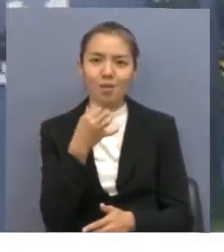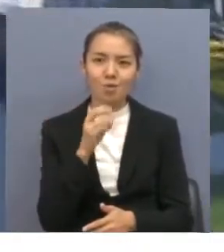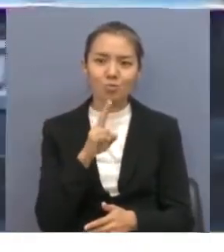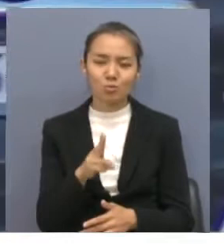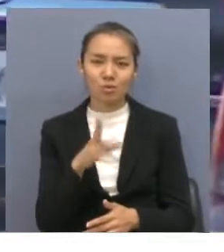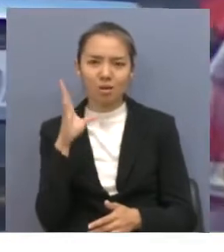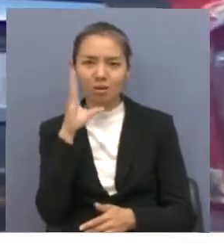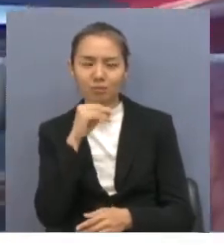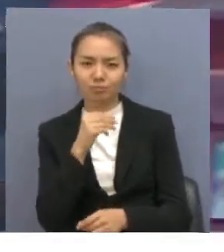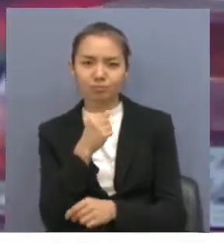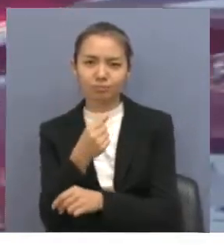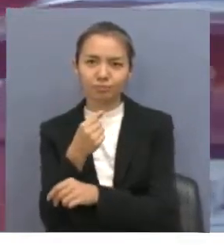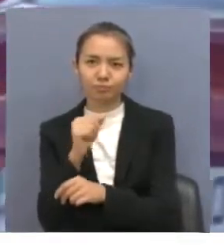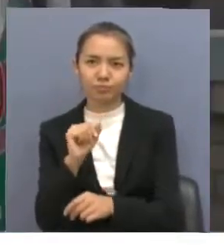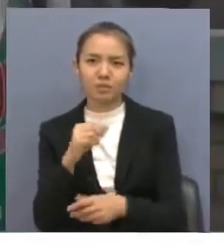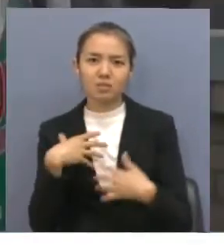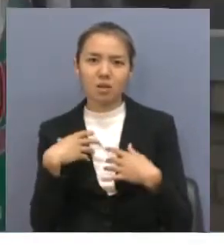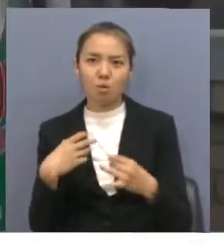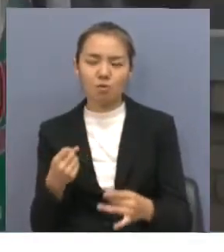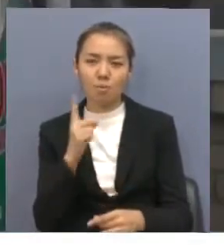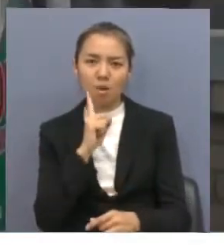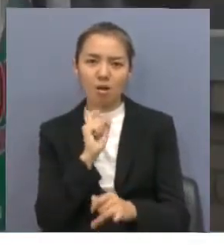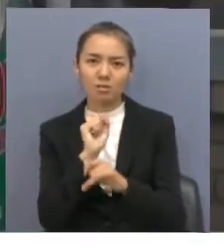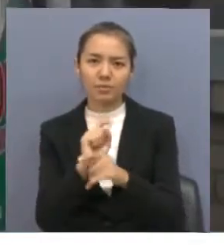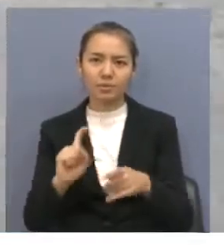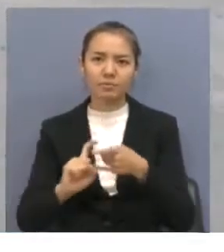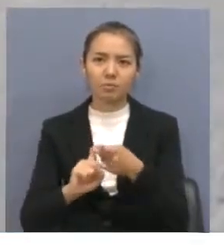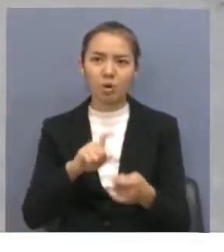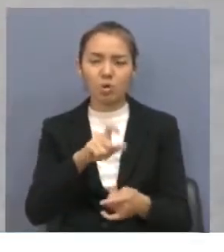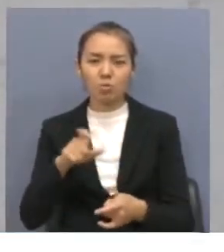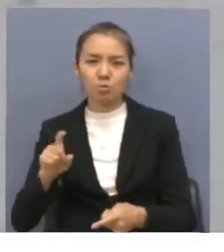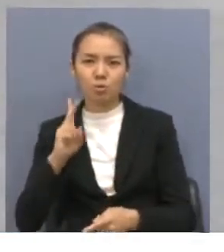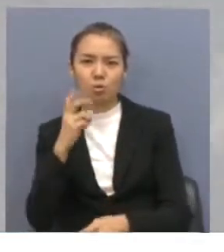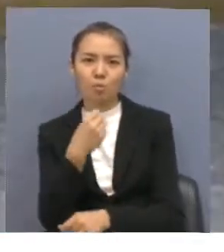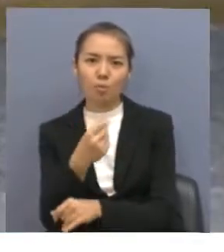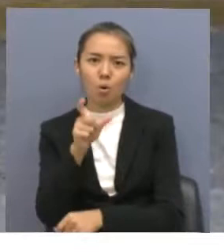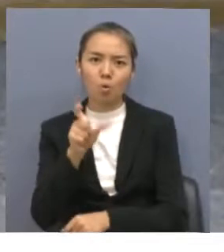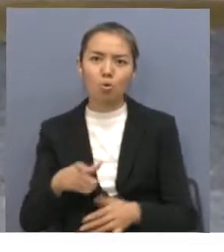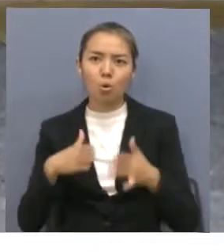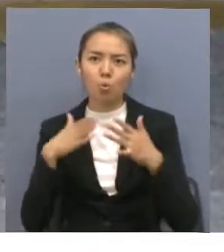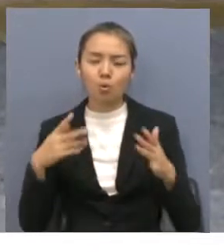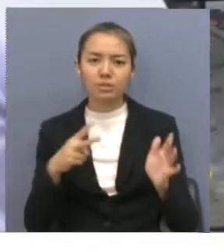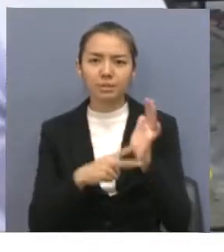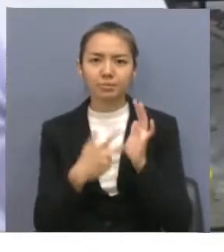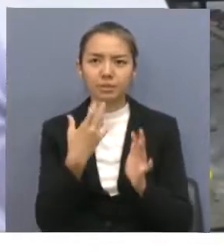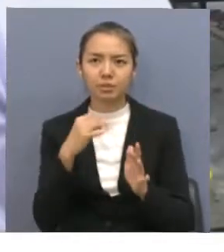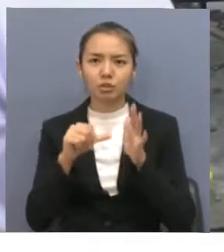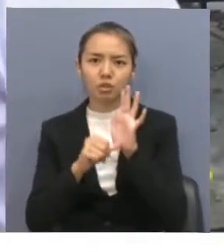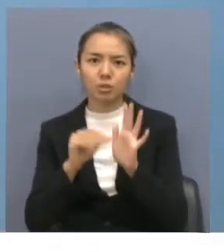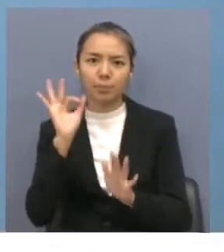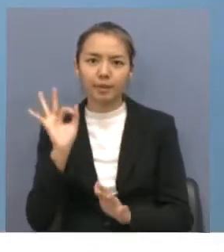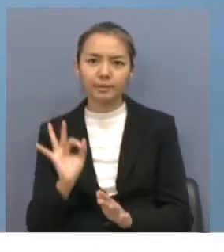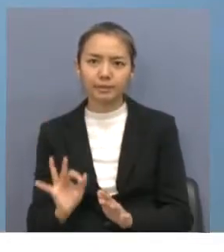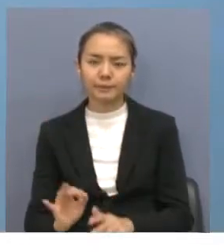нокдаун берді. Еш шығызбай кеткен індеттің өсімі қазір тоқтады. Ауру жұқтырушылардан қарағанда дертті жеңіп шыққандар артып келеді. 73,6%-ға